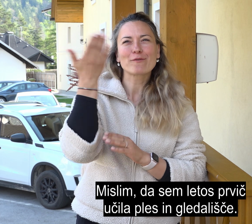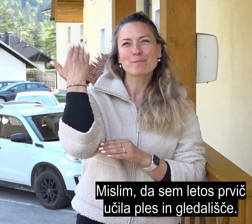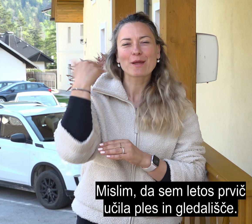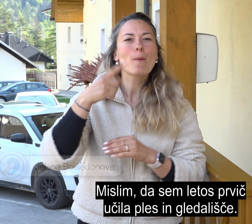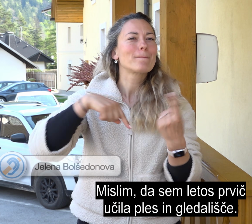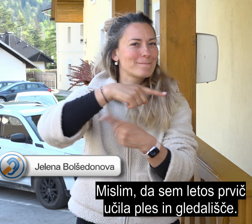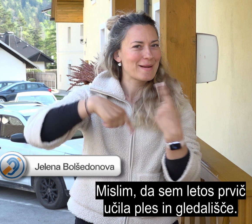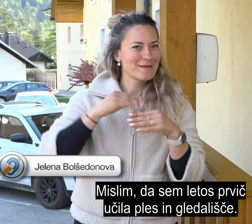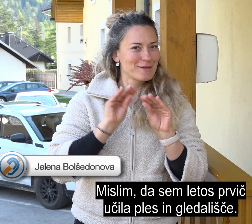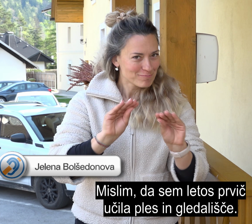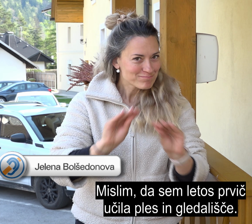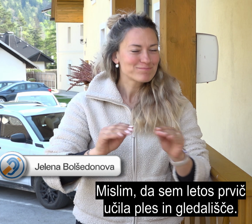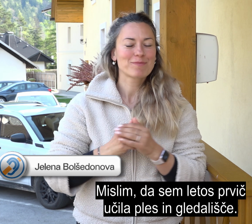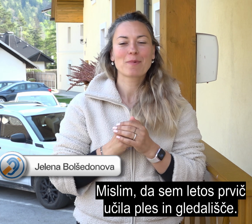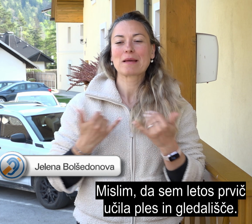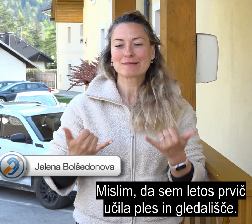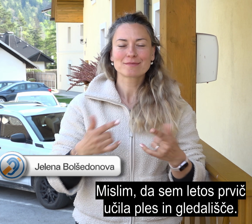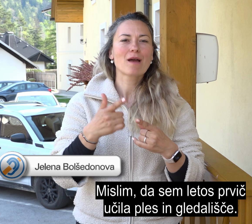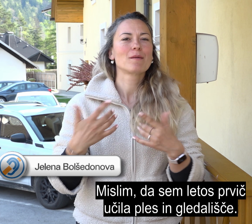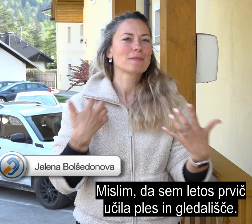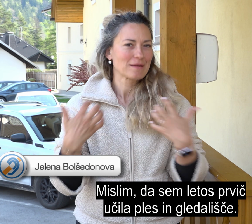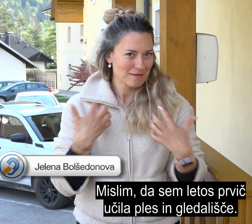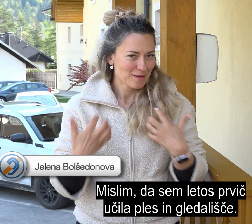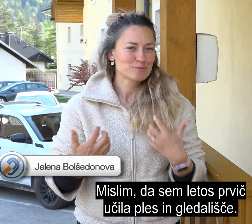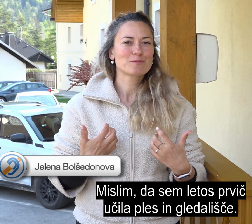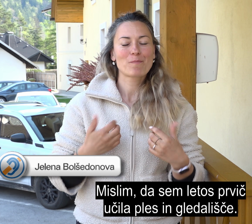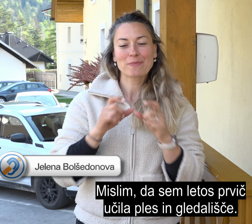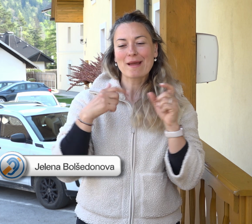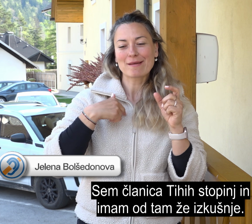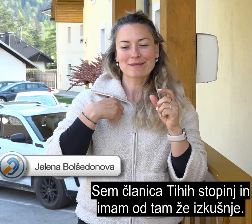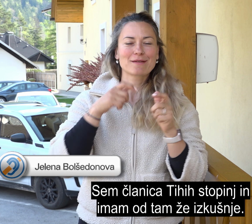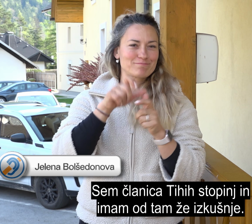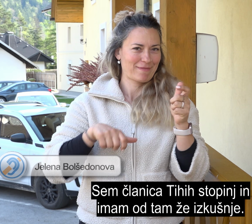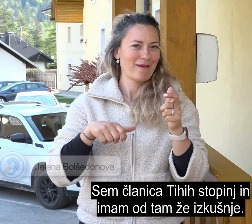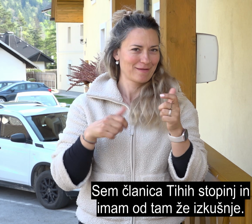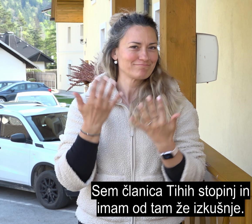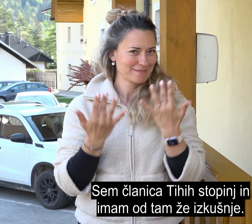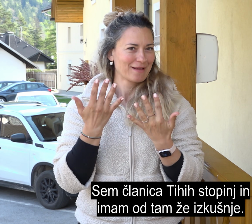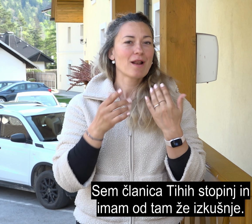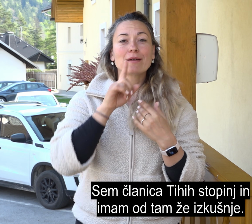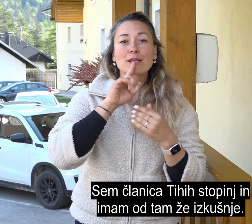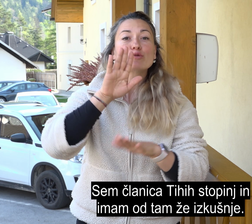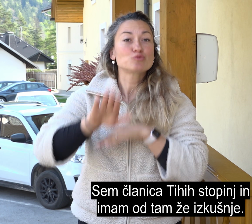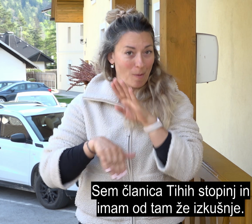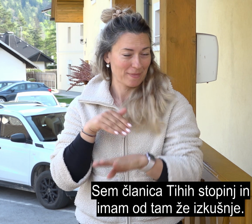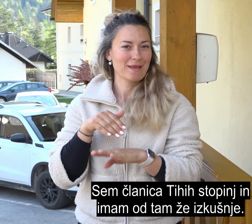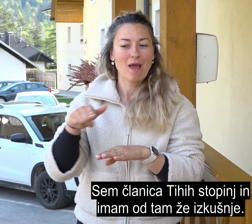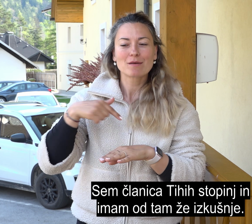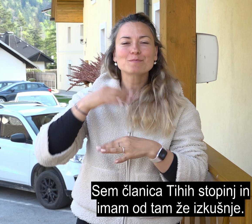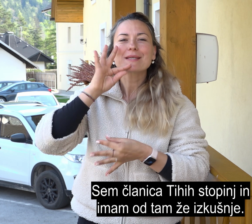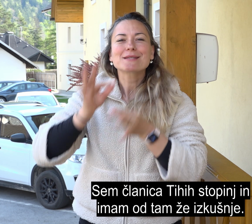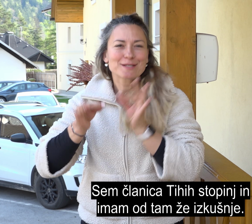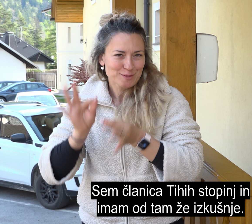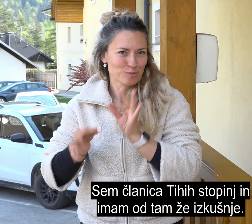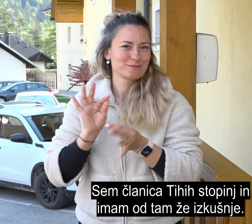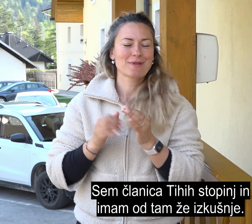Mislim, da sem letos prvič učila ples in gledališče. Sem članica tihih stopinj in imam od tam že